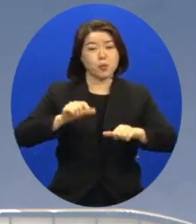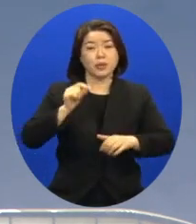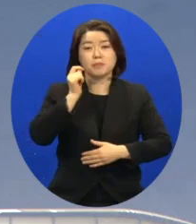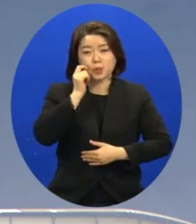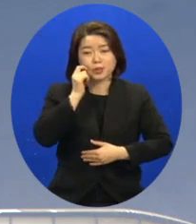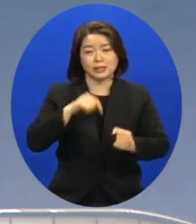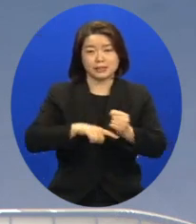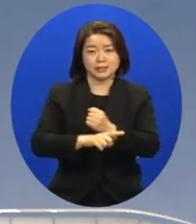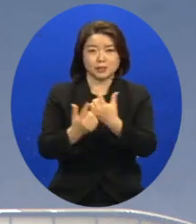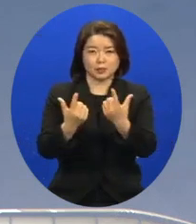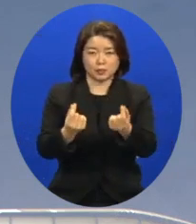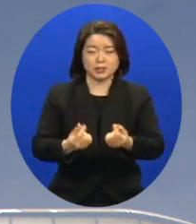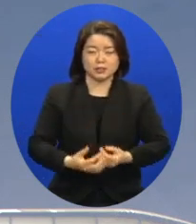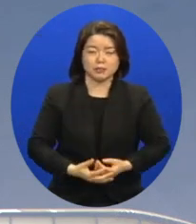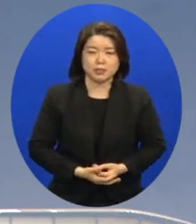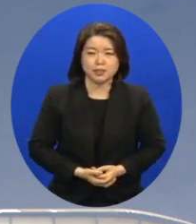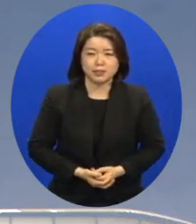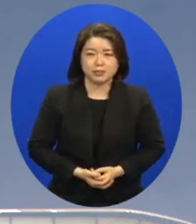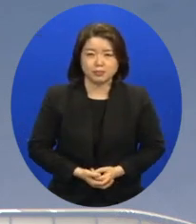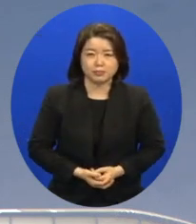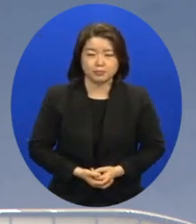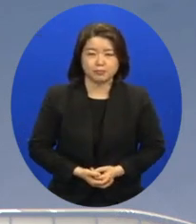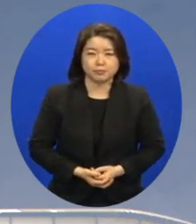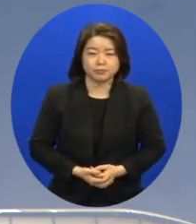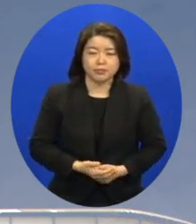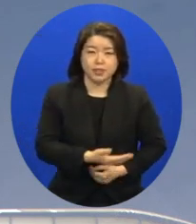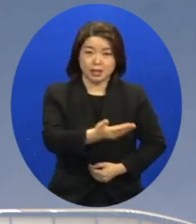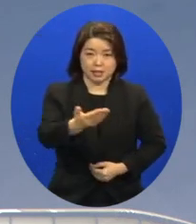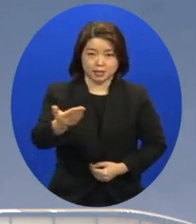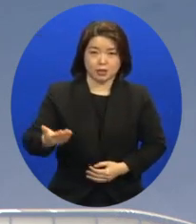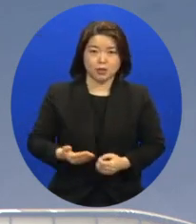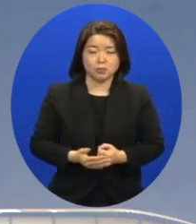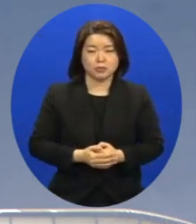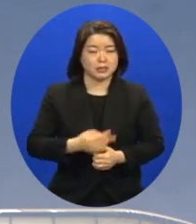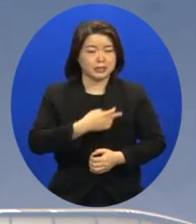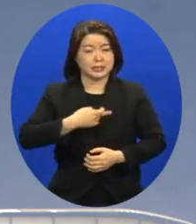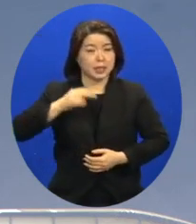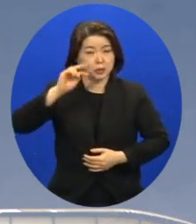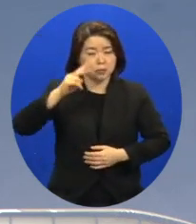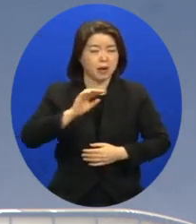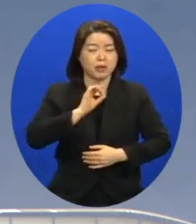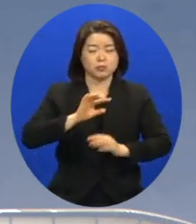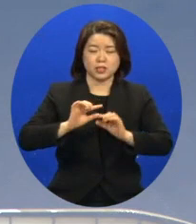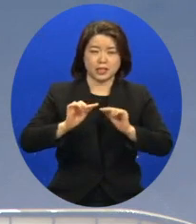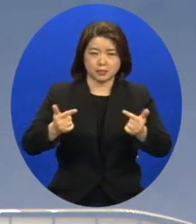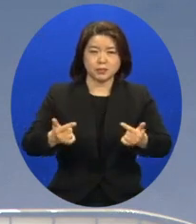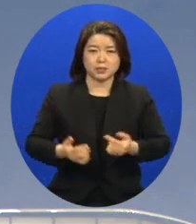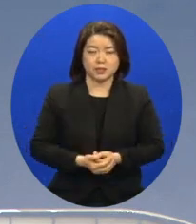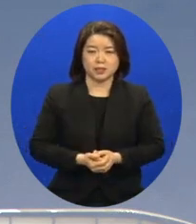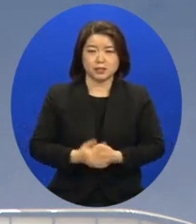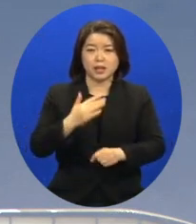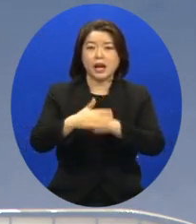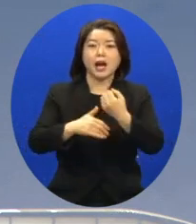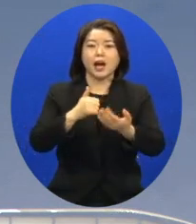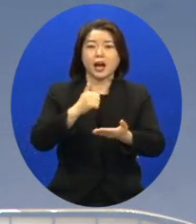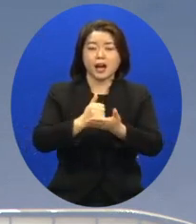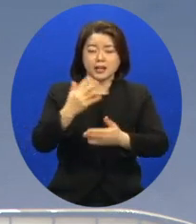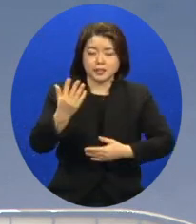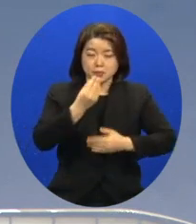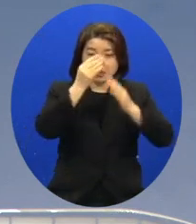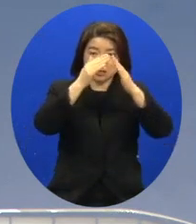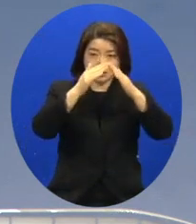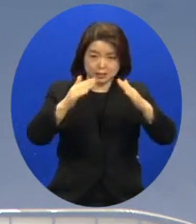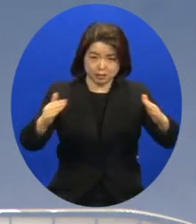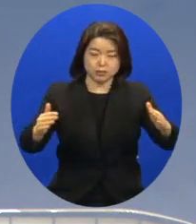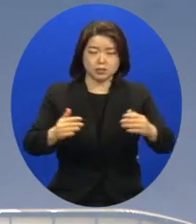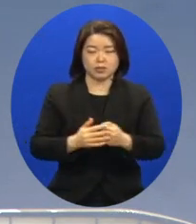그런 뜻입니다. 근데 여러분, 사도 바울만 아닙니다. 하나님의 성전,